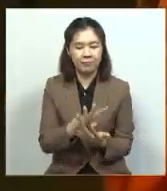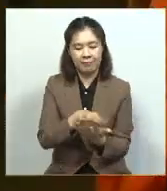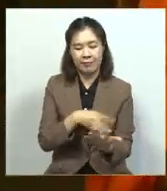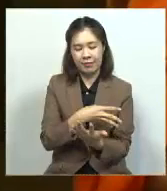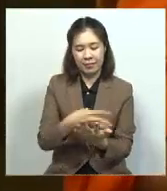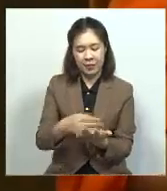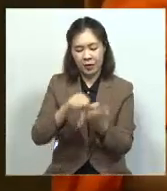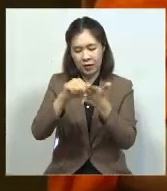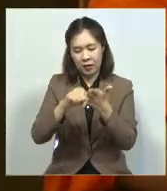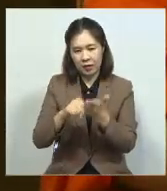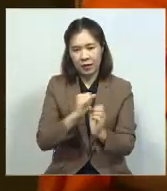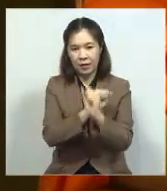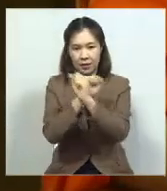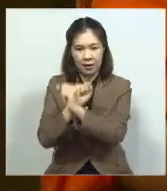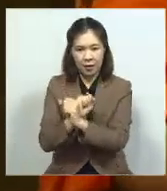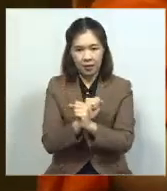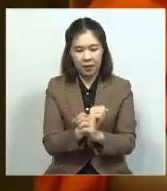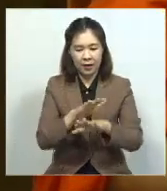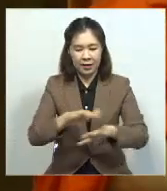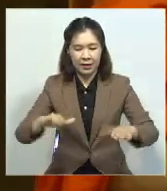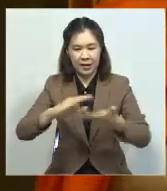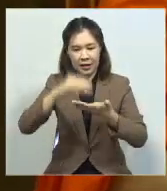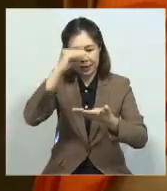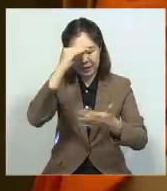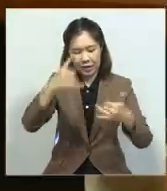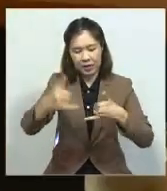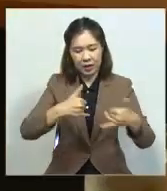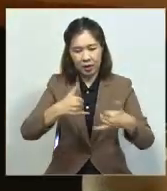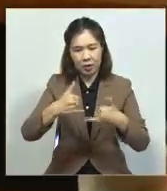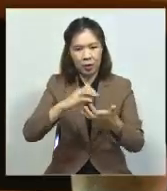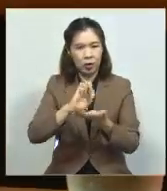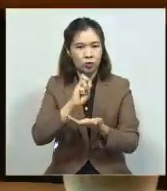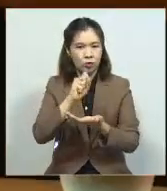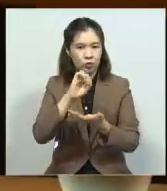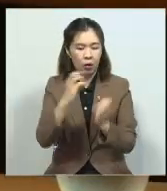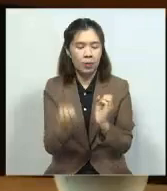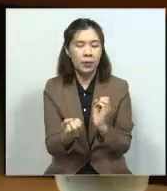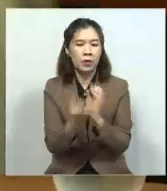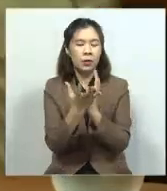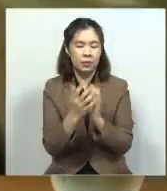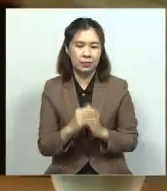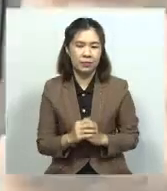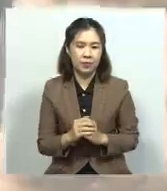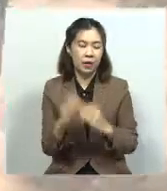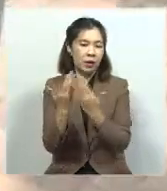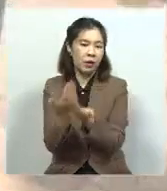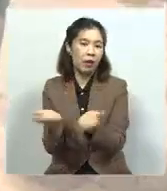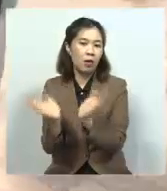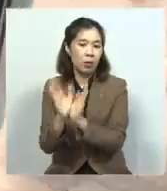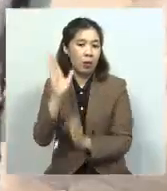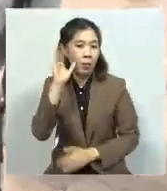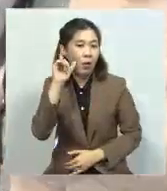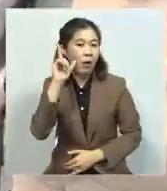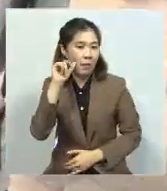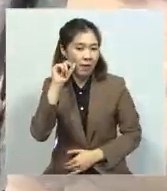ทางแก้ปัญหาให้กับเด็กนักเรียนที่เข้าทำการสอบและได้รับผลกระทบด้านผู้ปกครองของนักเรียนที่มาสอบที่